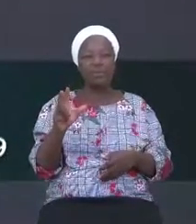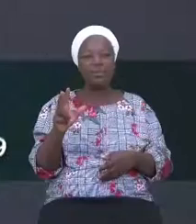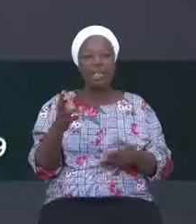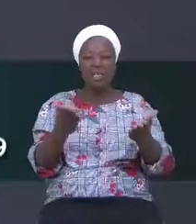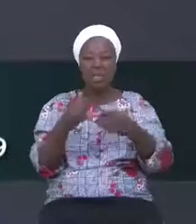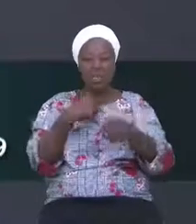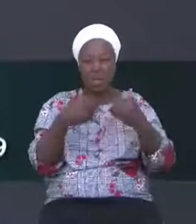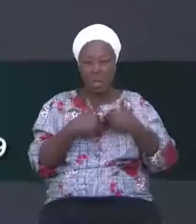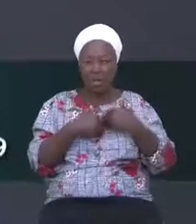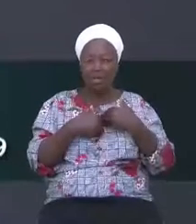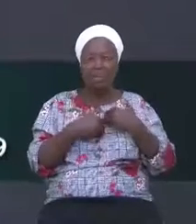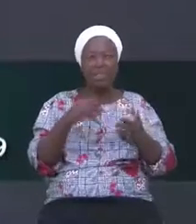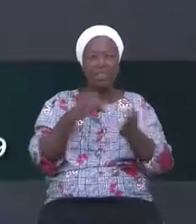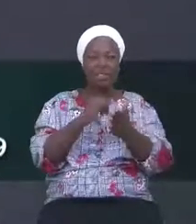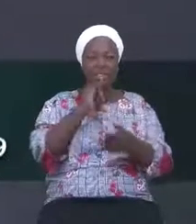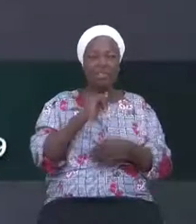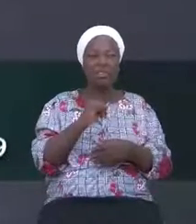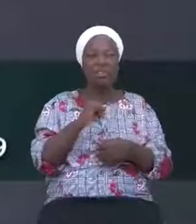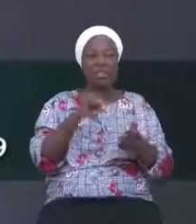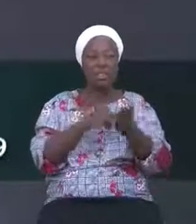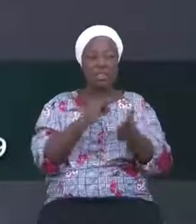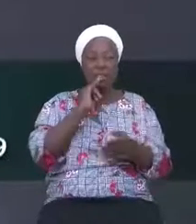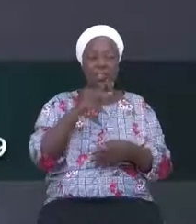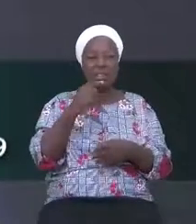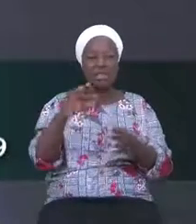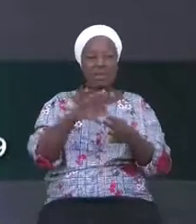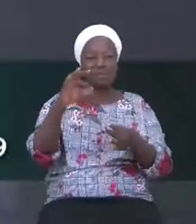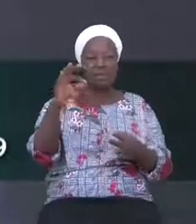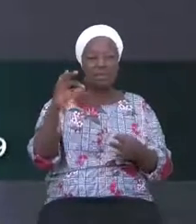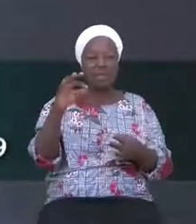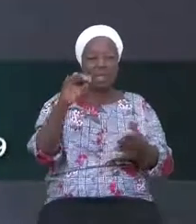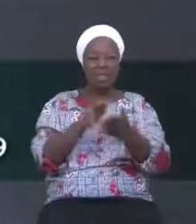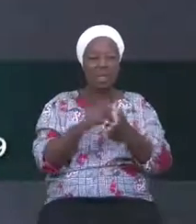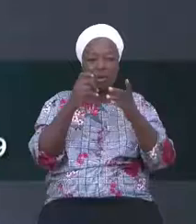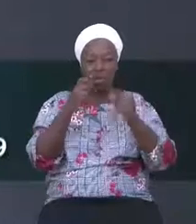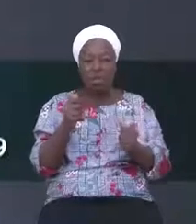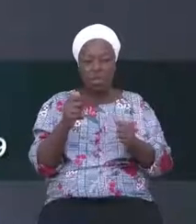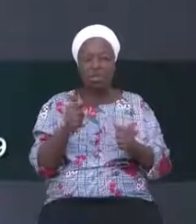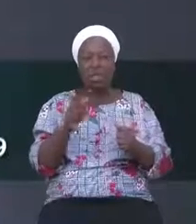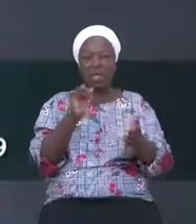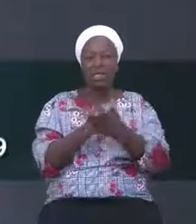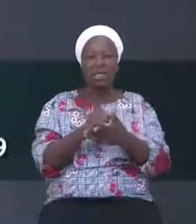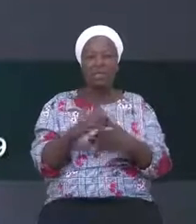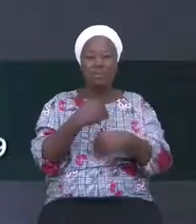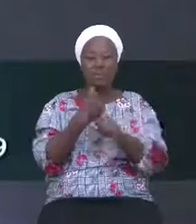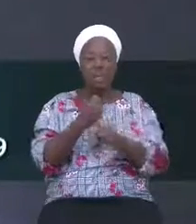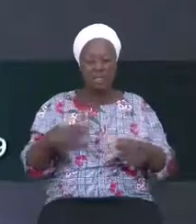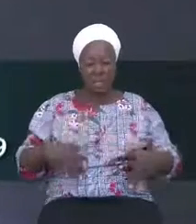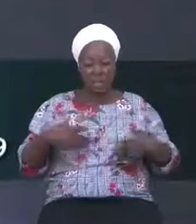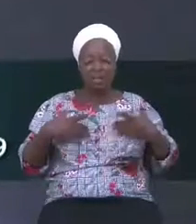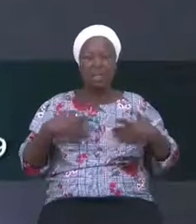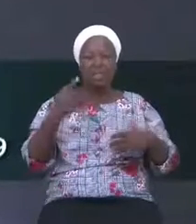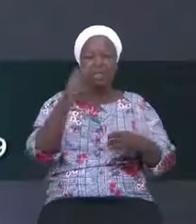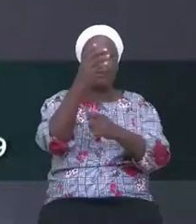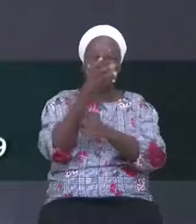avons qui dit, c'est l'esprit qui vivifie, qui ranime la